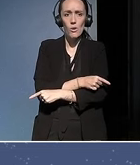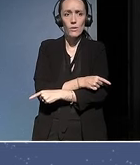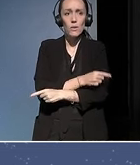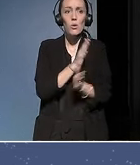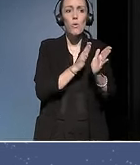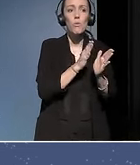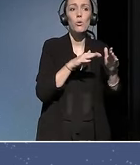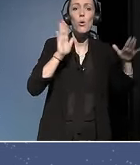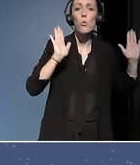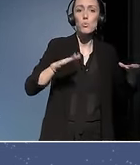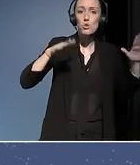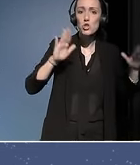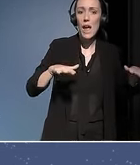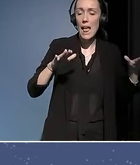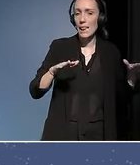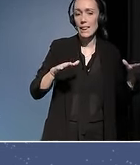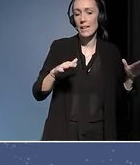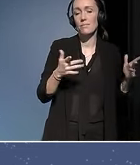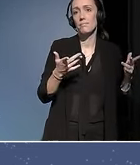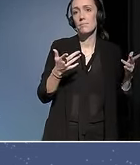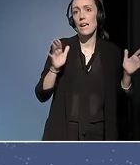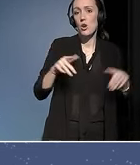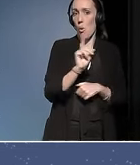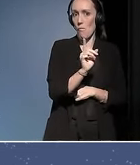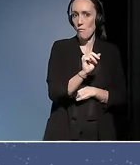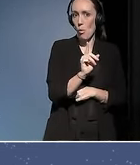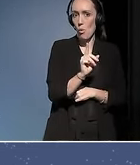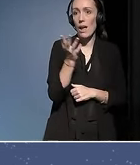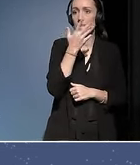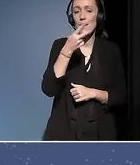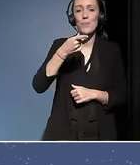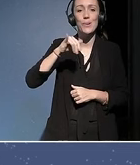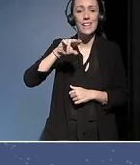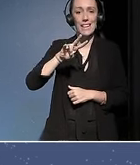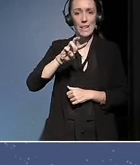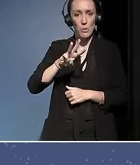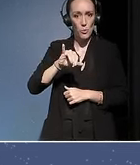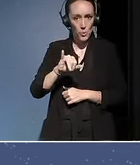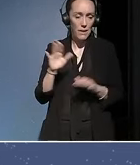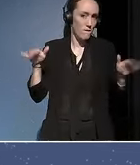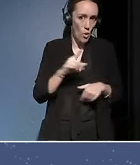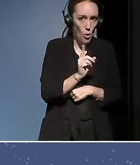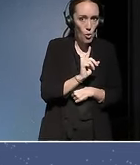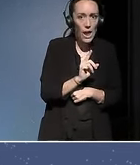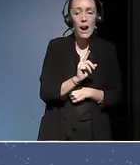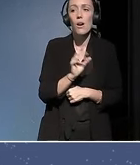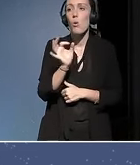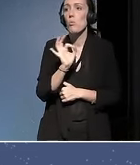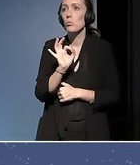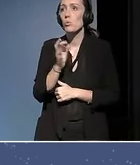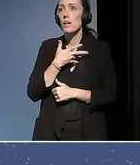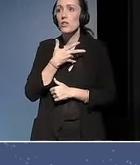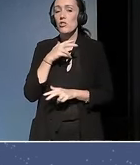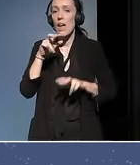uccelli non volatori come come il Il kiwi O di quelli che si immergono in